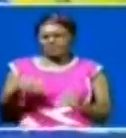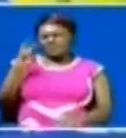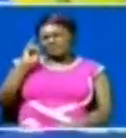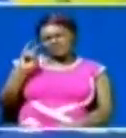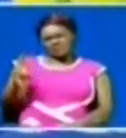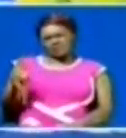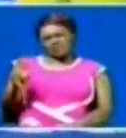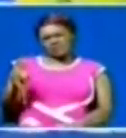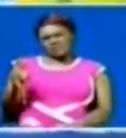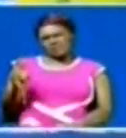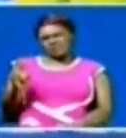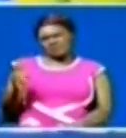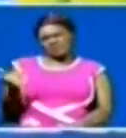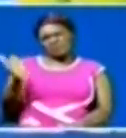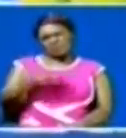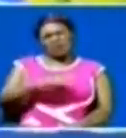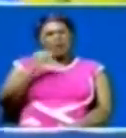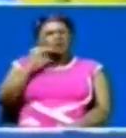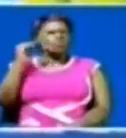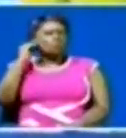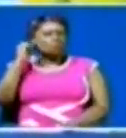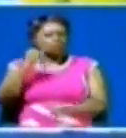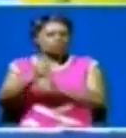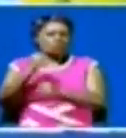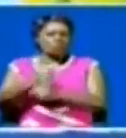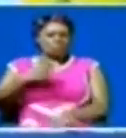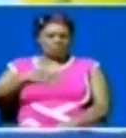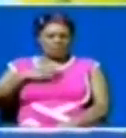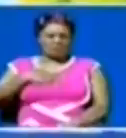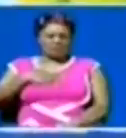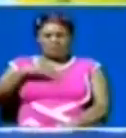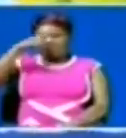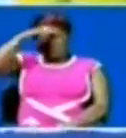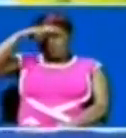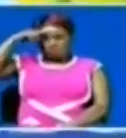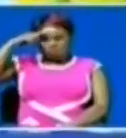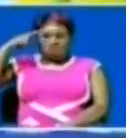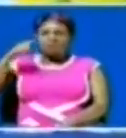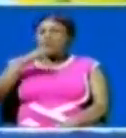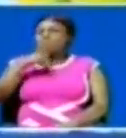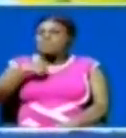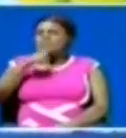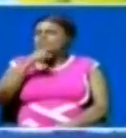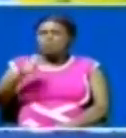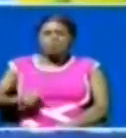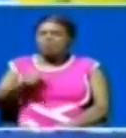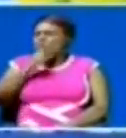sasa nibaki nyumbani, nifanye kazi zangu. Kwa sababu naye miaka ilikuwa